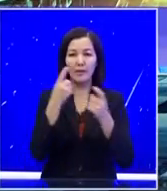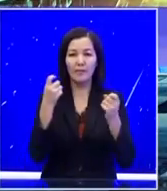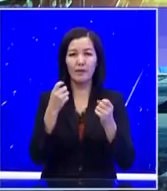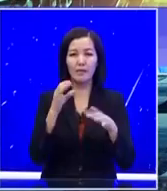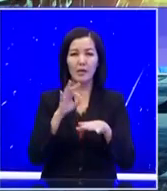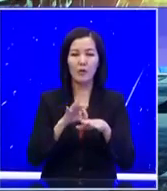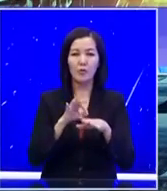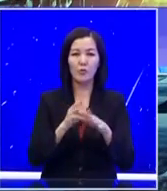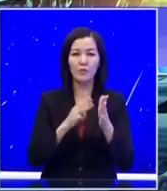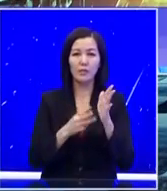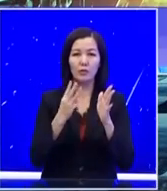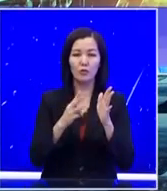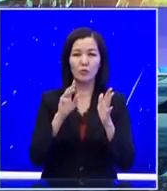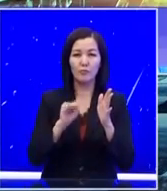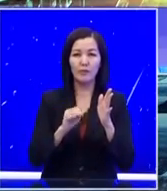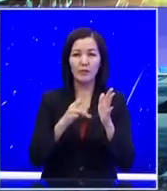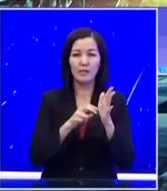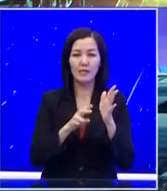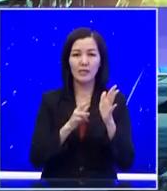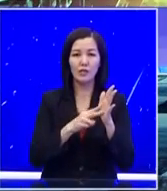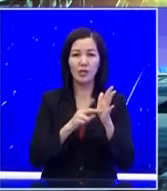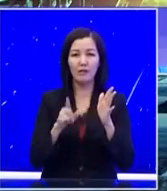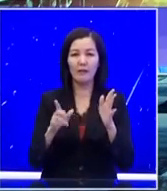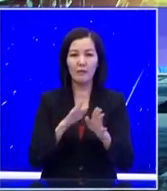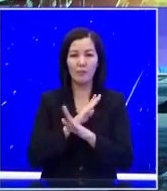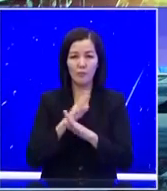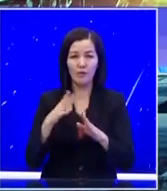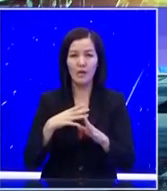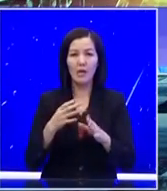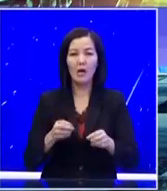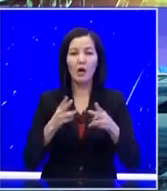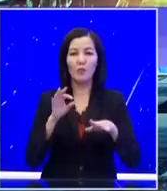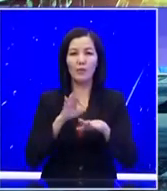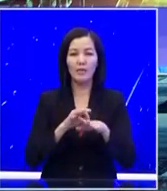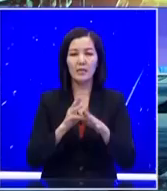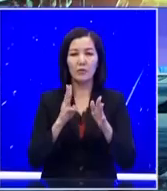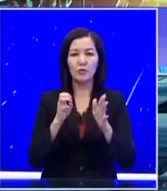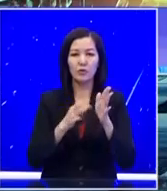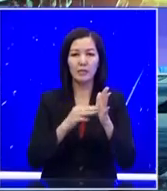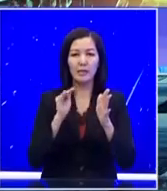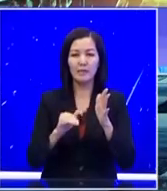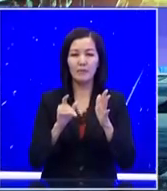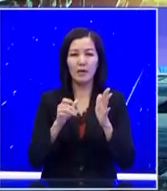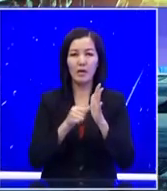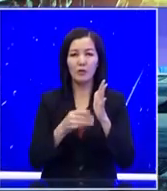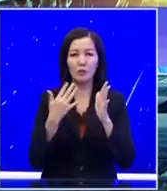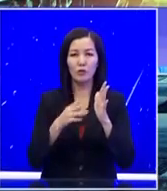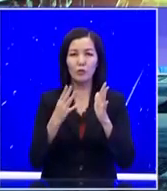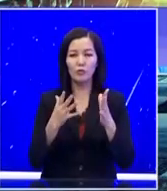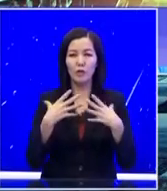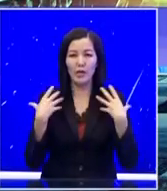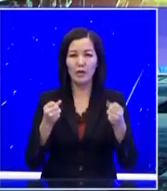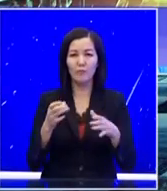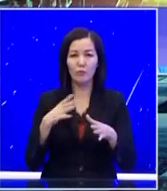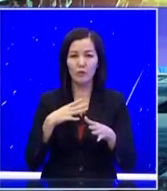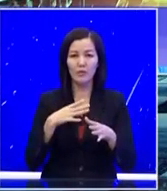мәліметіне сүйенсек, індет 83087 адамның өмірін жалмаған. Ал қауіпті кеселден 308653 айығып